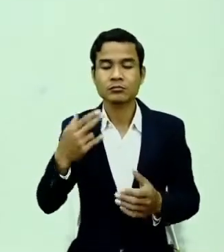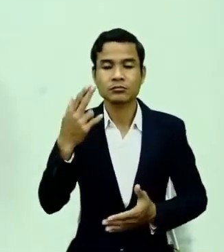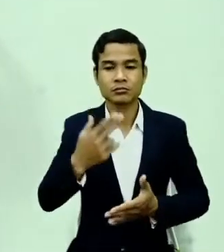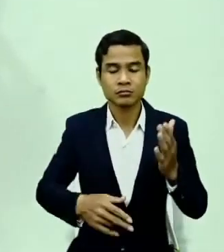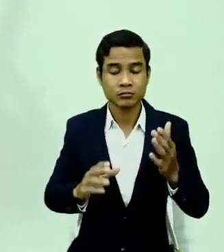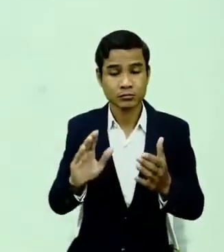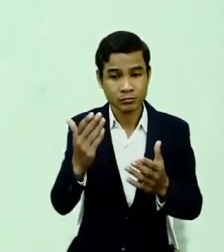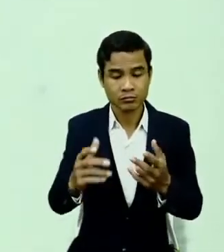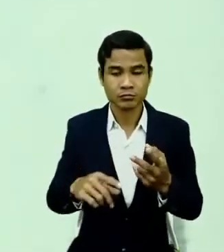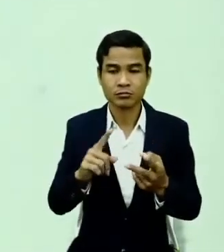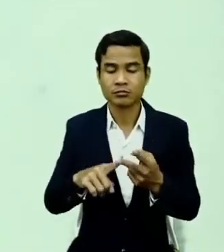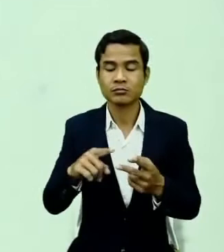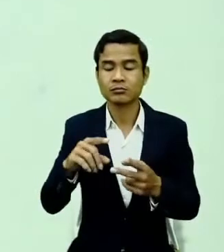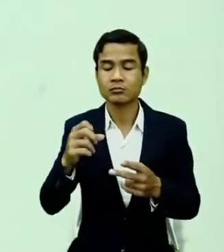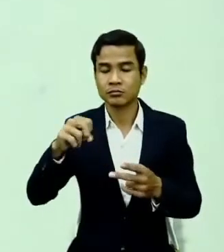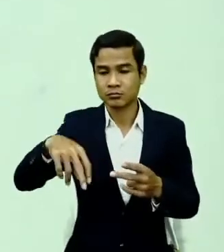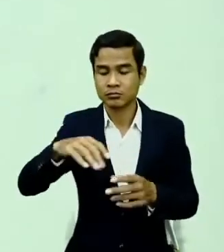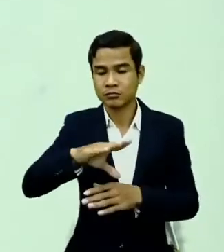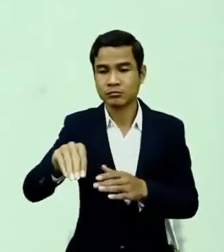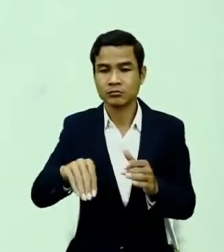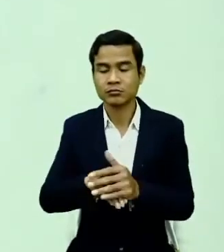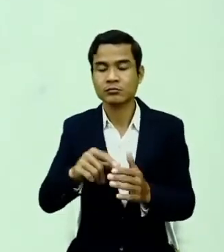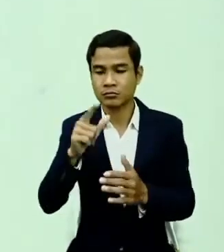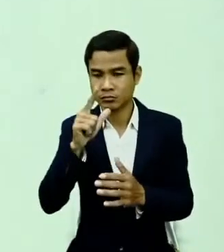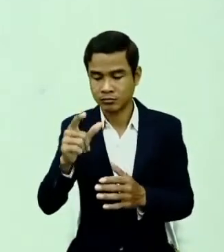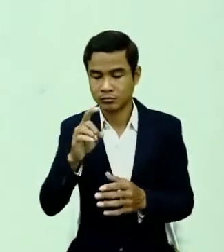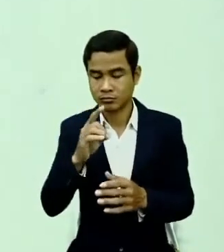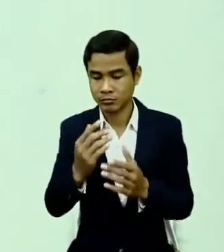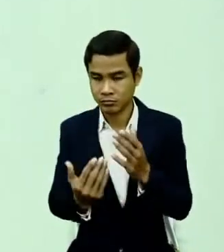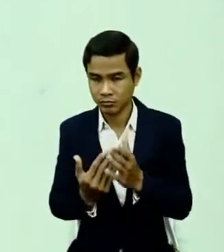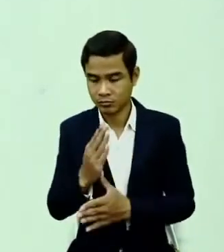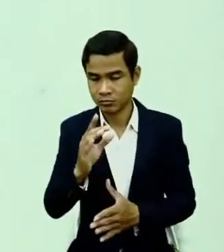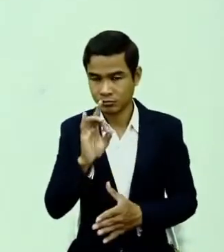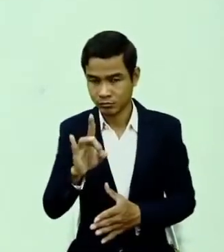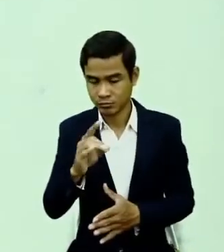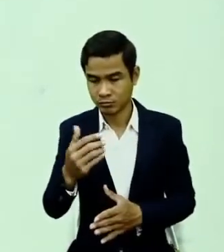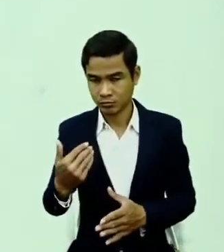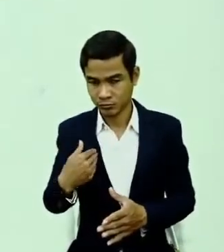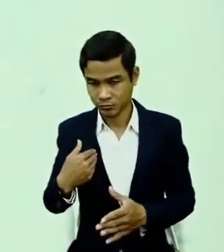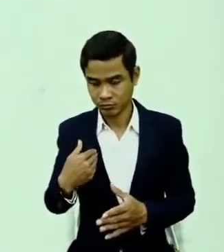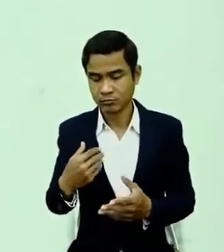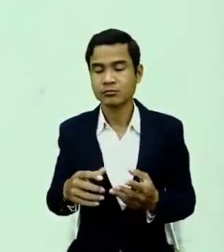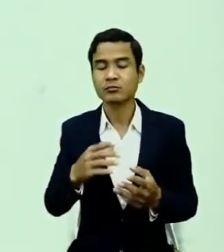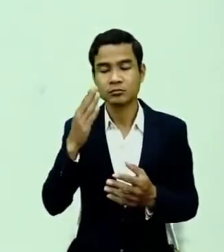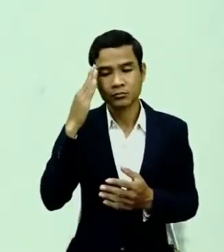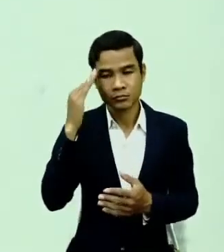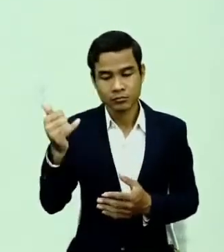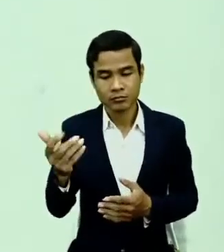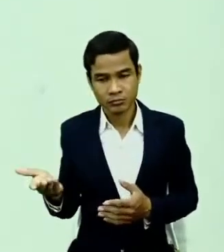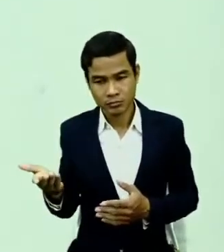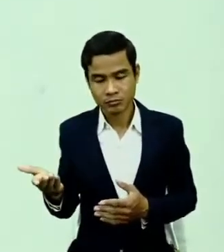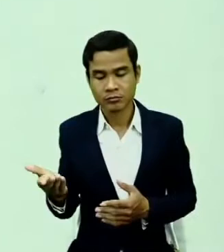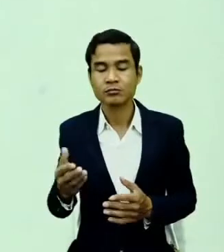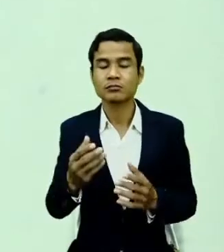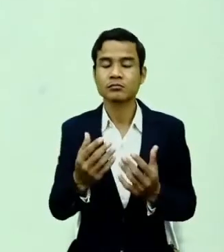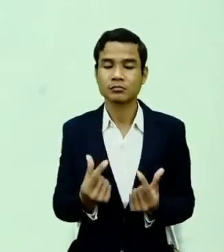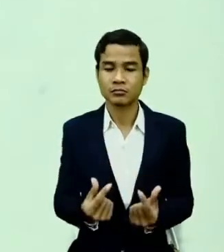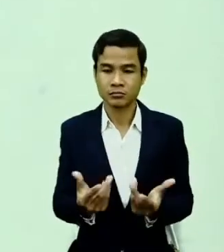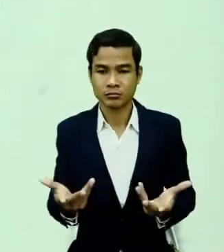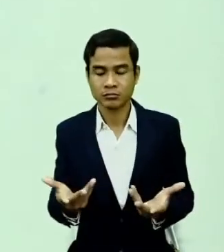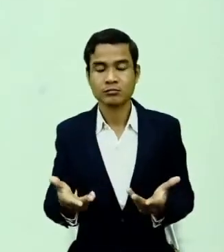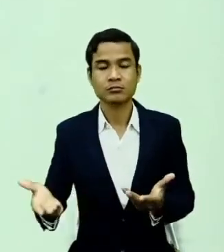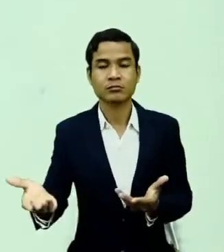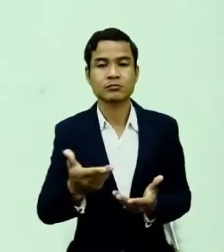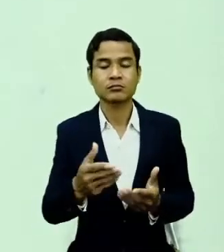តម្រូវការទាំងអស់ជាសិទ្ធមែនឬទេហេតុអ្វីចាដូច្នេះ